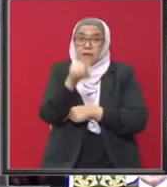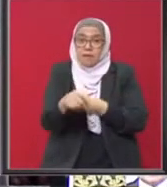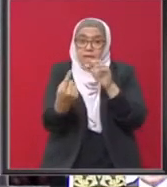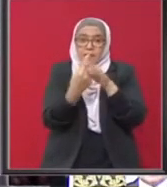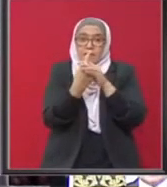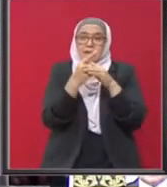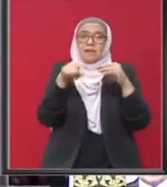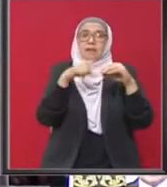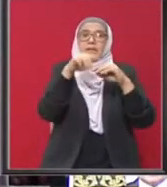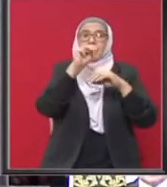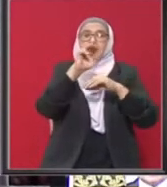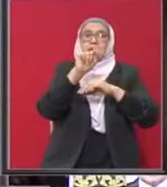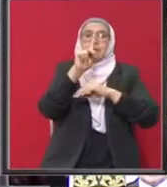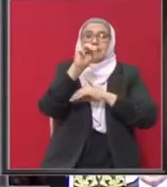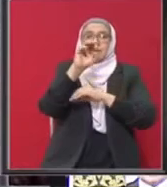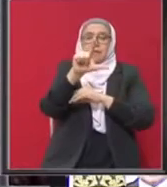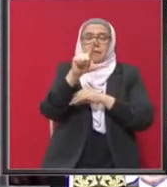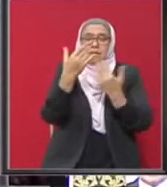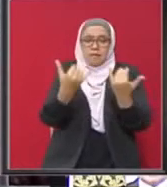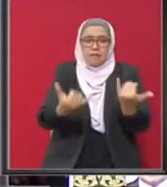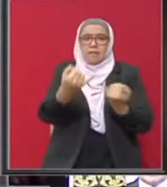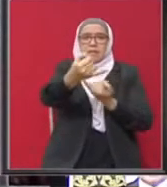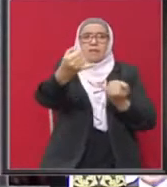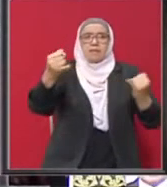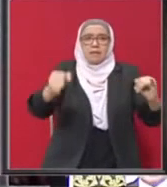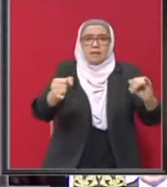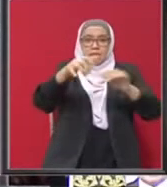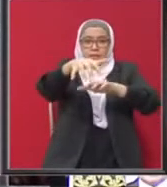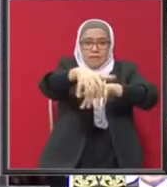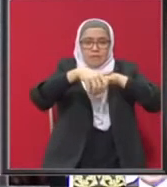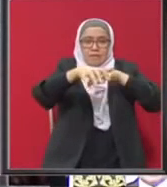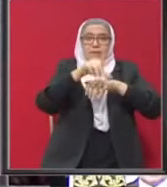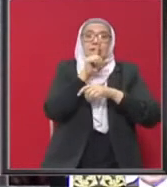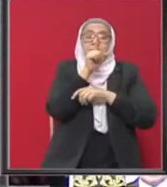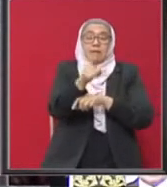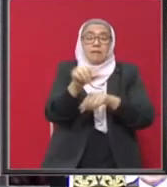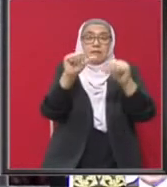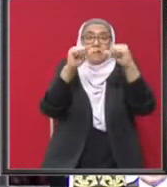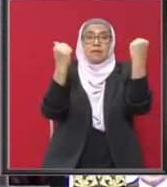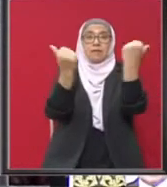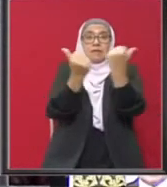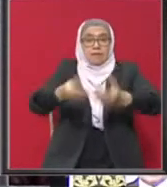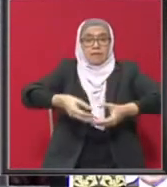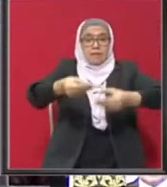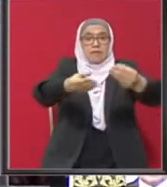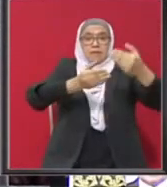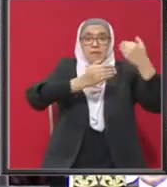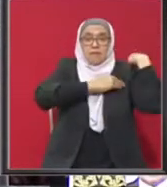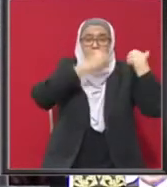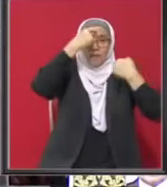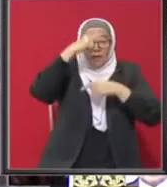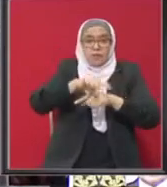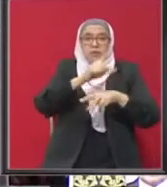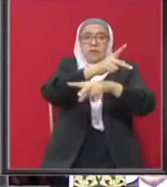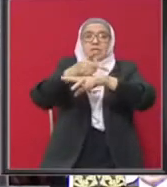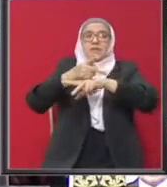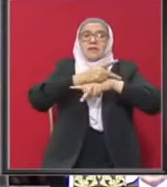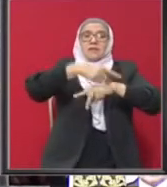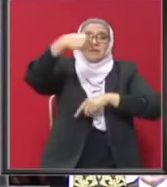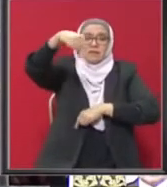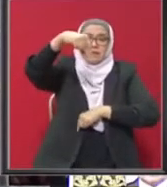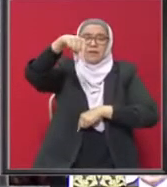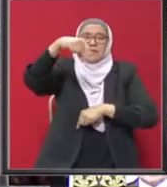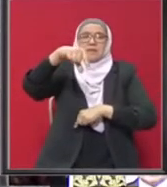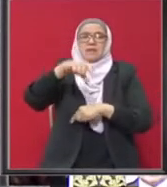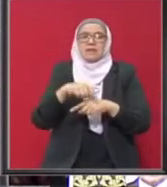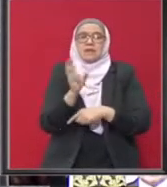ya ketika ini jabatan pertanian adalah merupakan izin siang ngaji dipertanggungjawabkan bagi menjaga quality